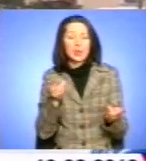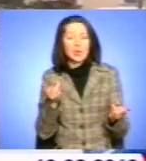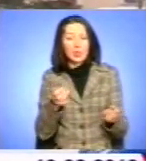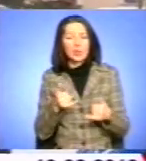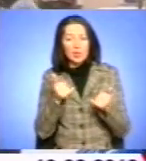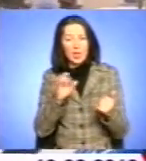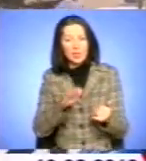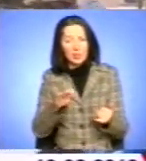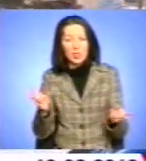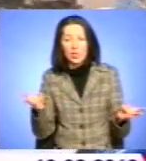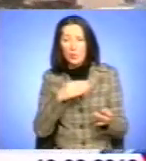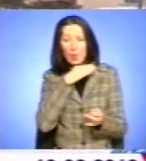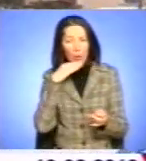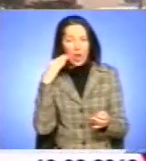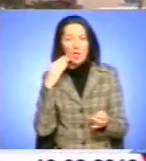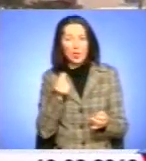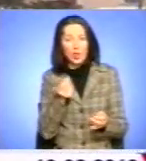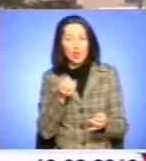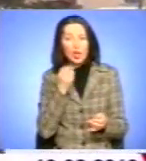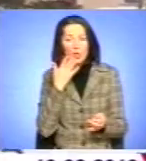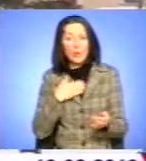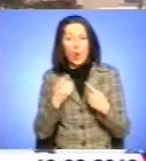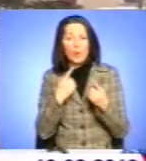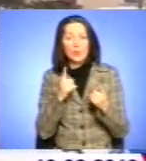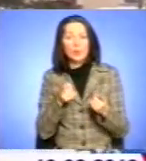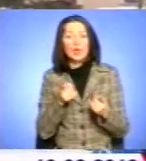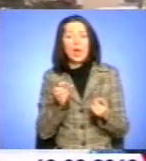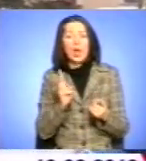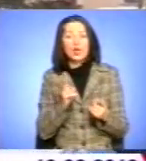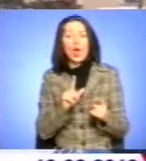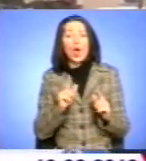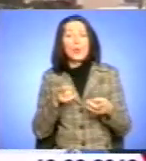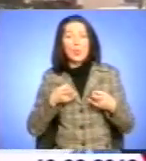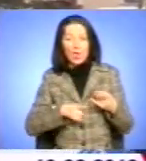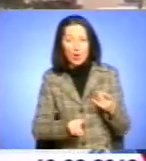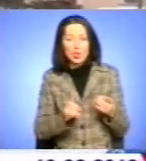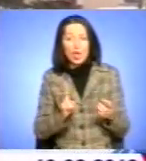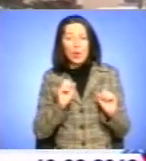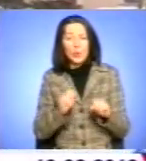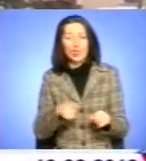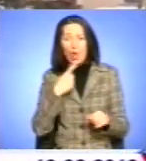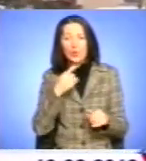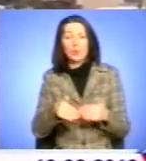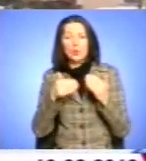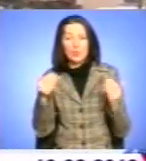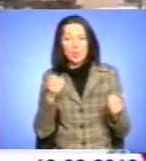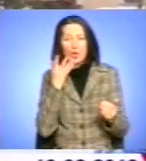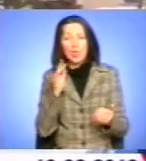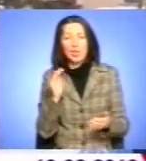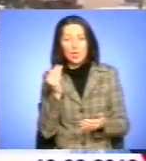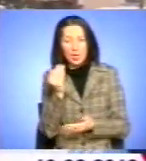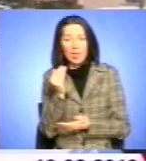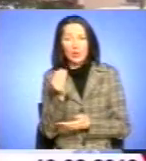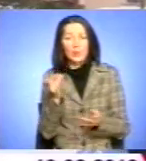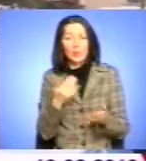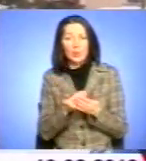грошей. Тому коли ми говоримо про таких, якщо ті, що народжують, як ми можемо говорити про збільшення, коли на дитину умовно там на